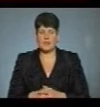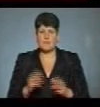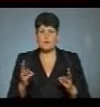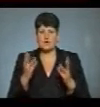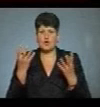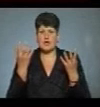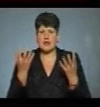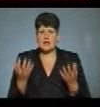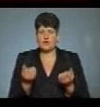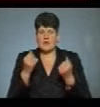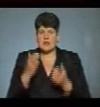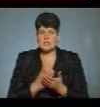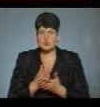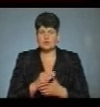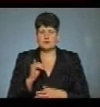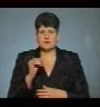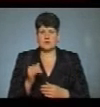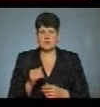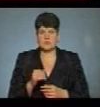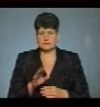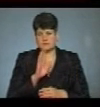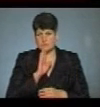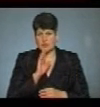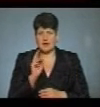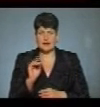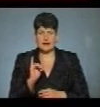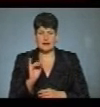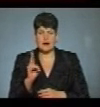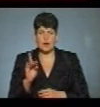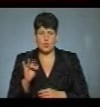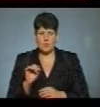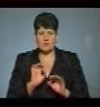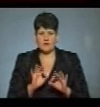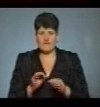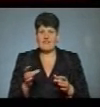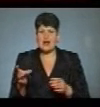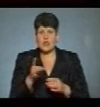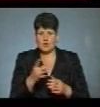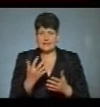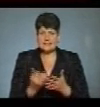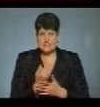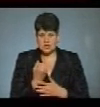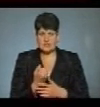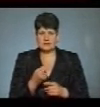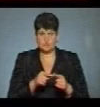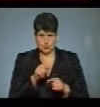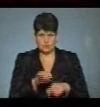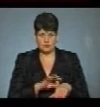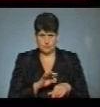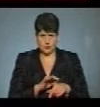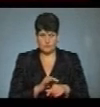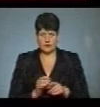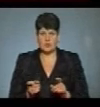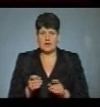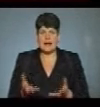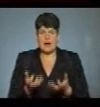пожежно-рятувальної служби області Ірина Крупа розповіла, в районах, де виявили хворих на коронавірус, рятувальники долучилися до